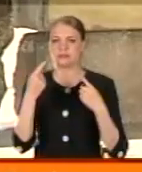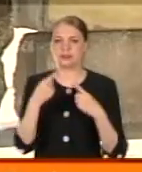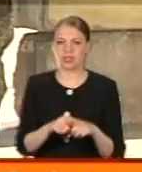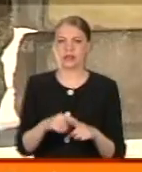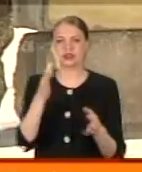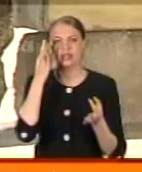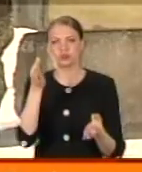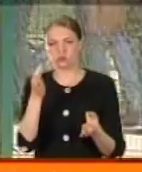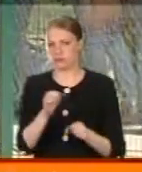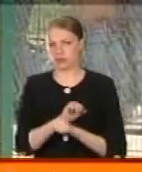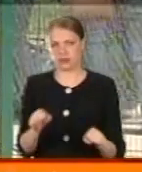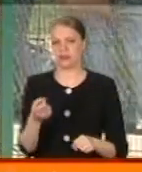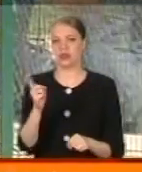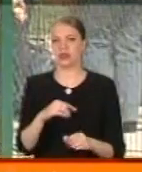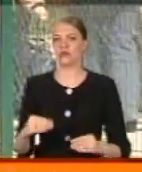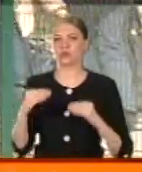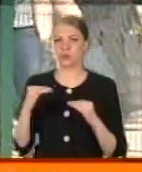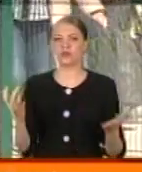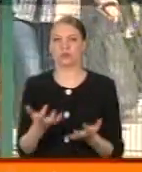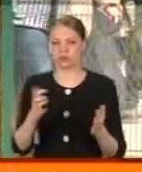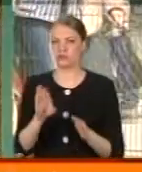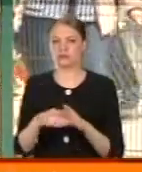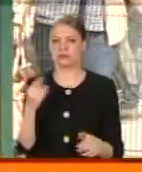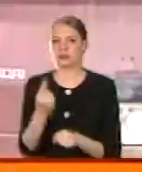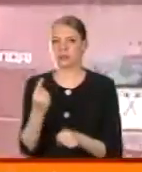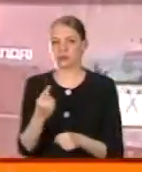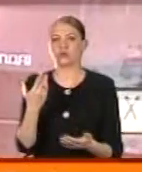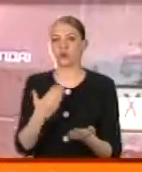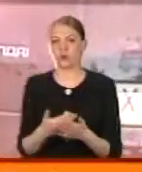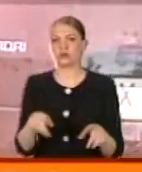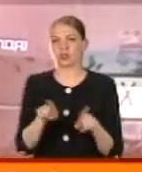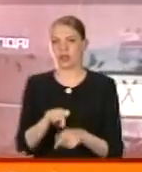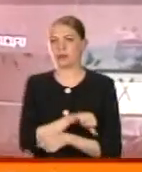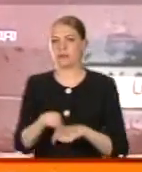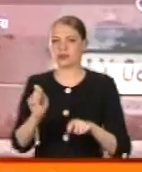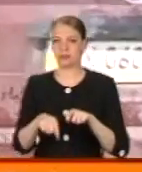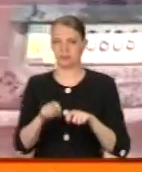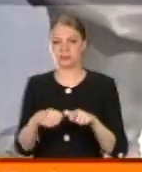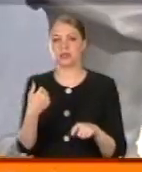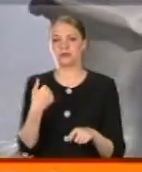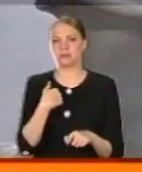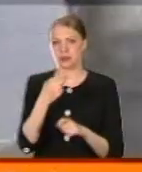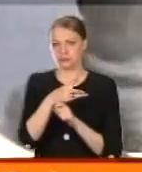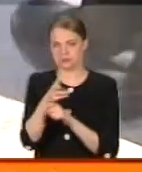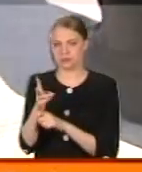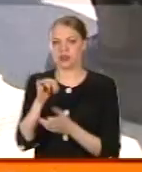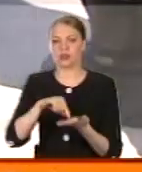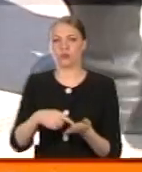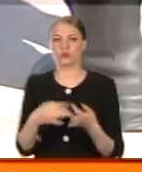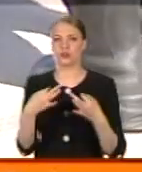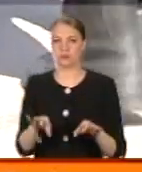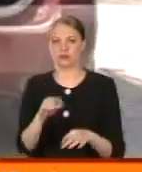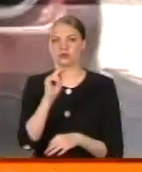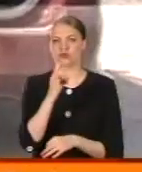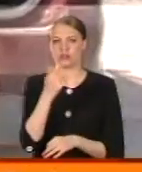техніки, інструментів. Навіть ковдри та подушки під забороною. Ось типова митна перевірка. Ми її зафільмували на пункті